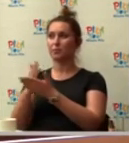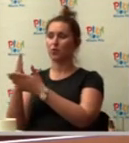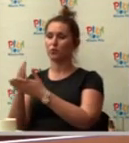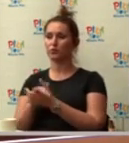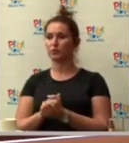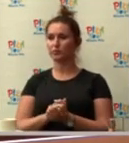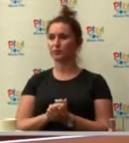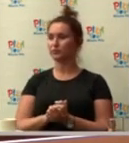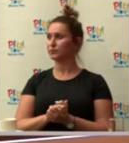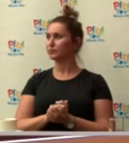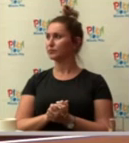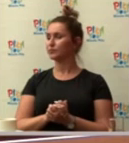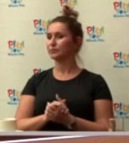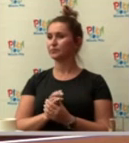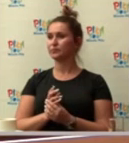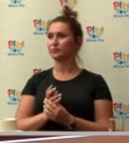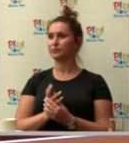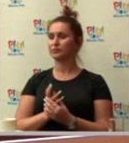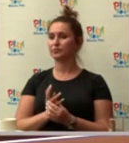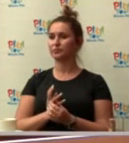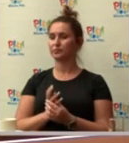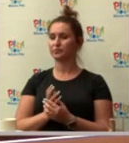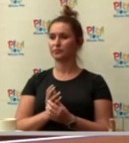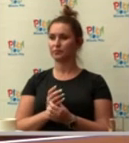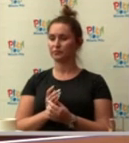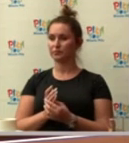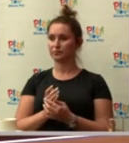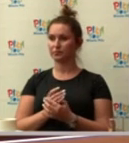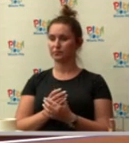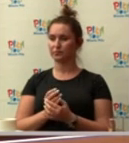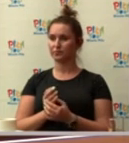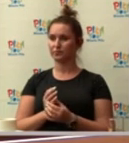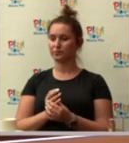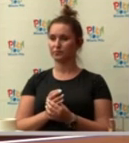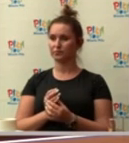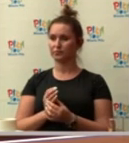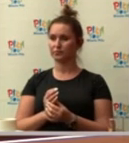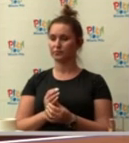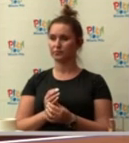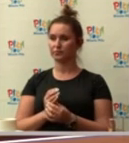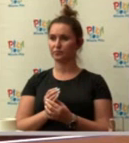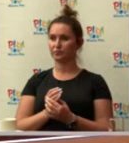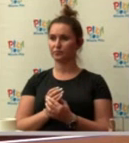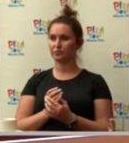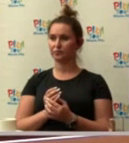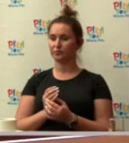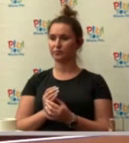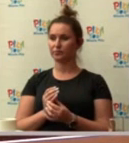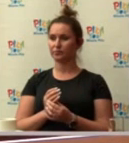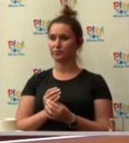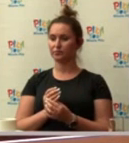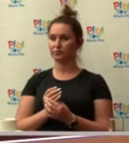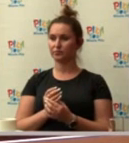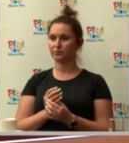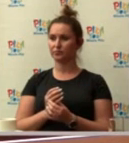pomimo tego, że jesteśmy tak daleko od centrum. A do tego chciałbym również dodać, że mam bliski kontakt z Radą